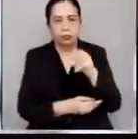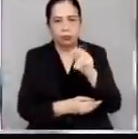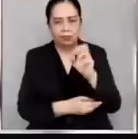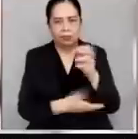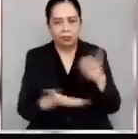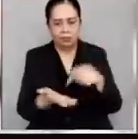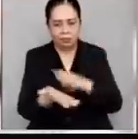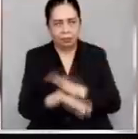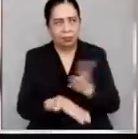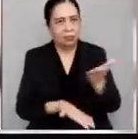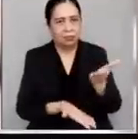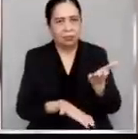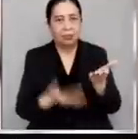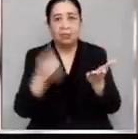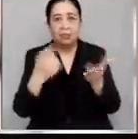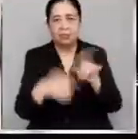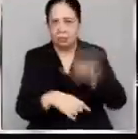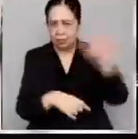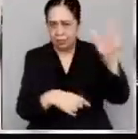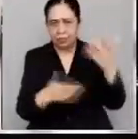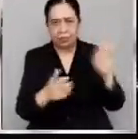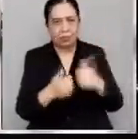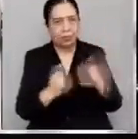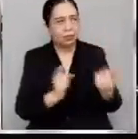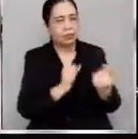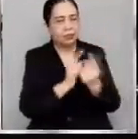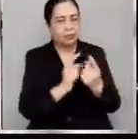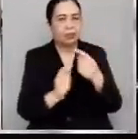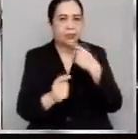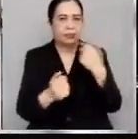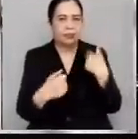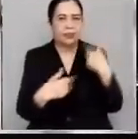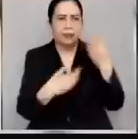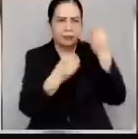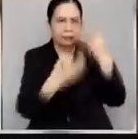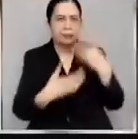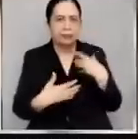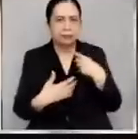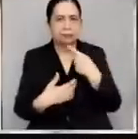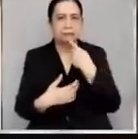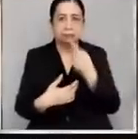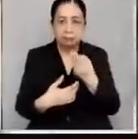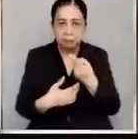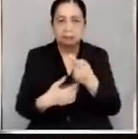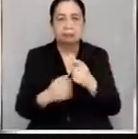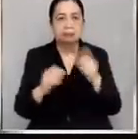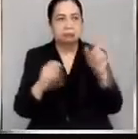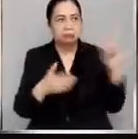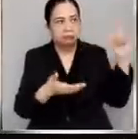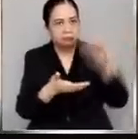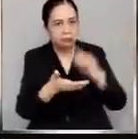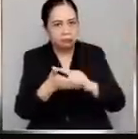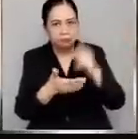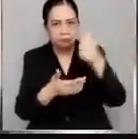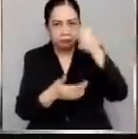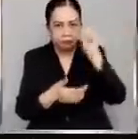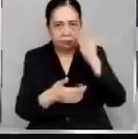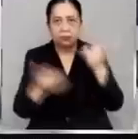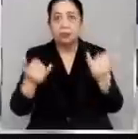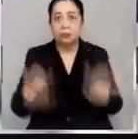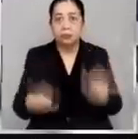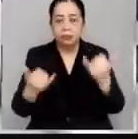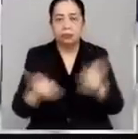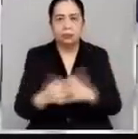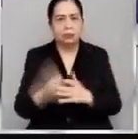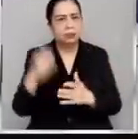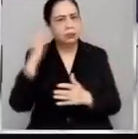Temes. Kahapon, sinabi ni Remulla na may reliable source siyang nagsabi na darating si Temes ngayong araw. Ang alam kasi namin,